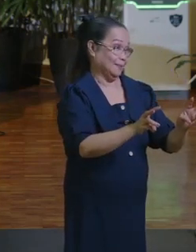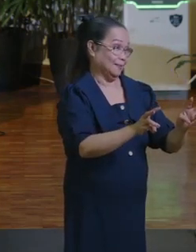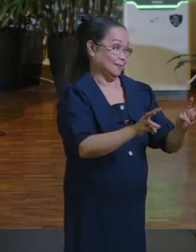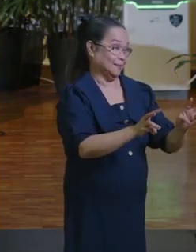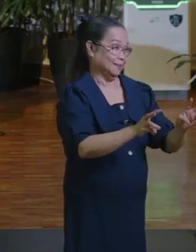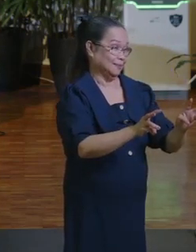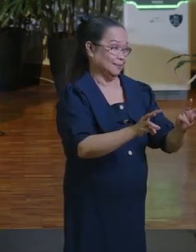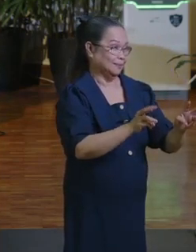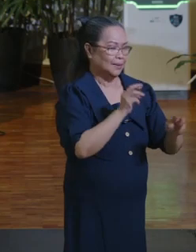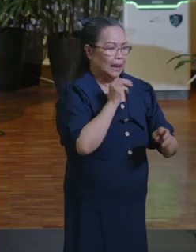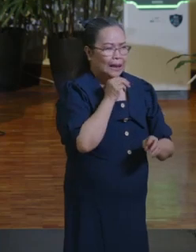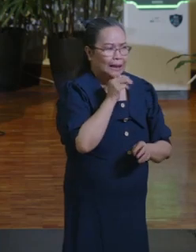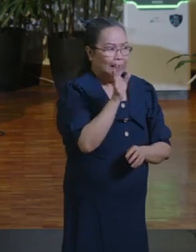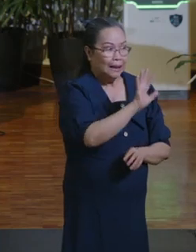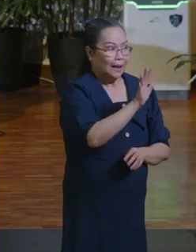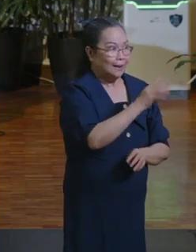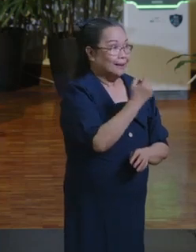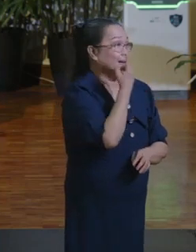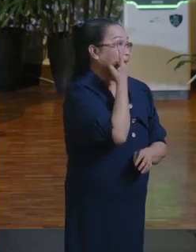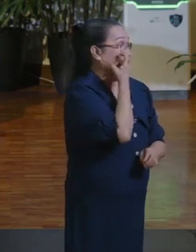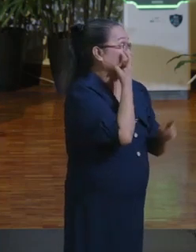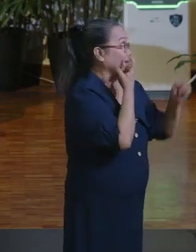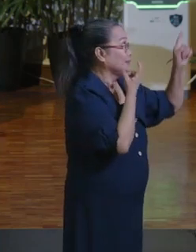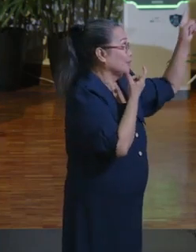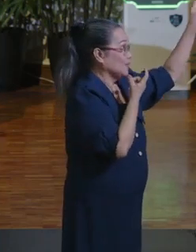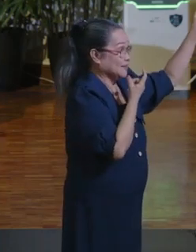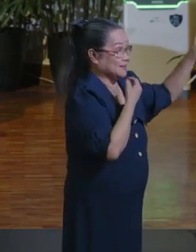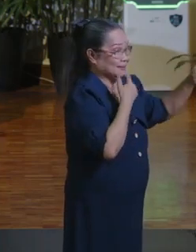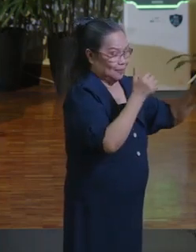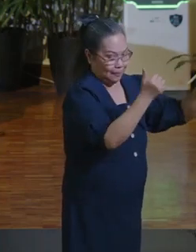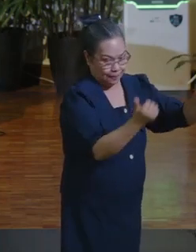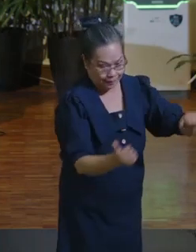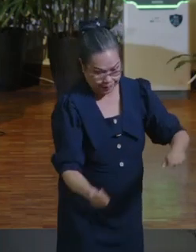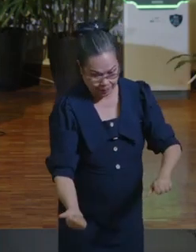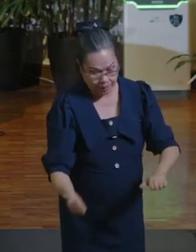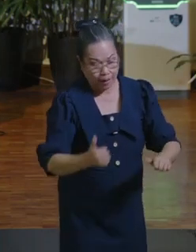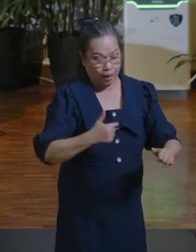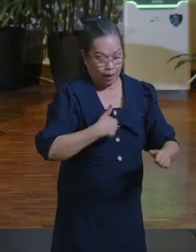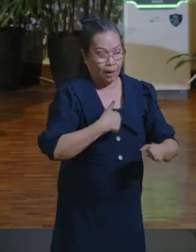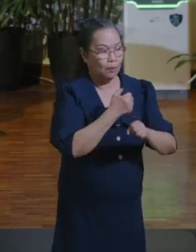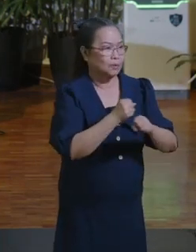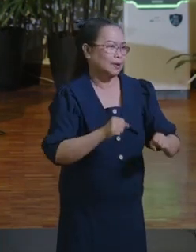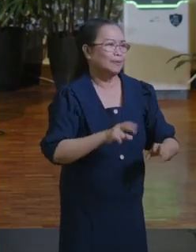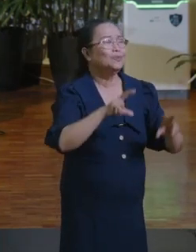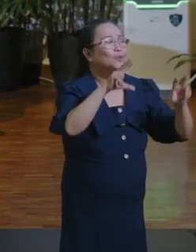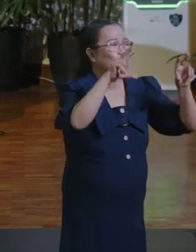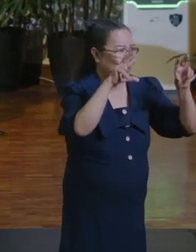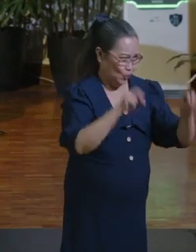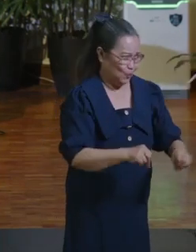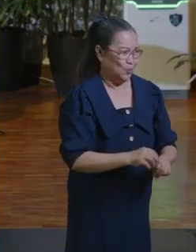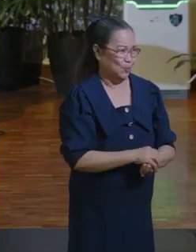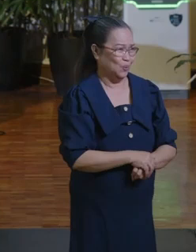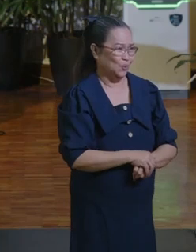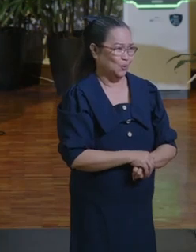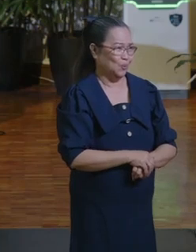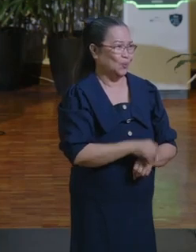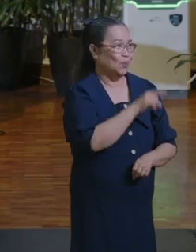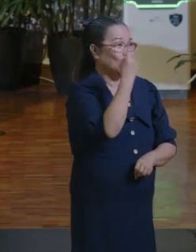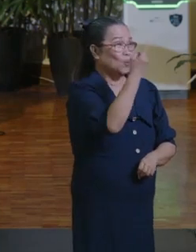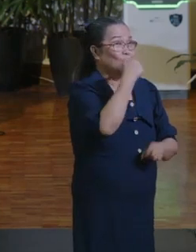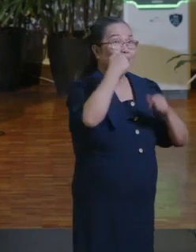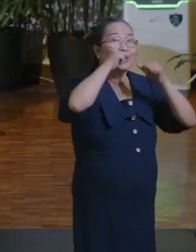Hindi po ito water baptism katulad nung nakita natin kanita. Ito po ay Spirit baptism. Kailan po nangyari